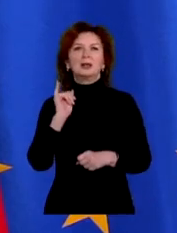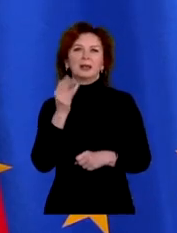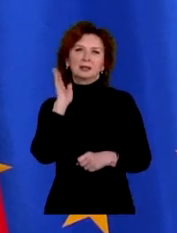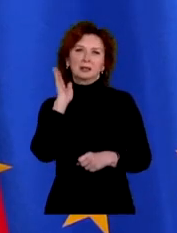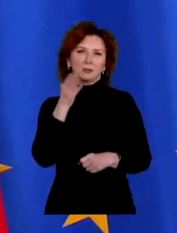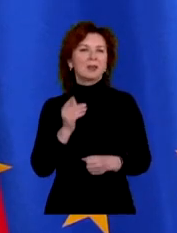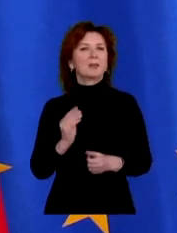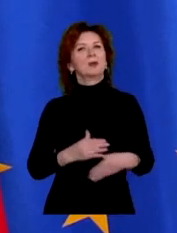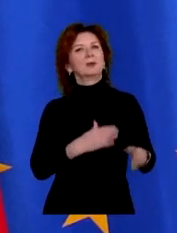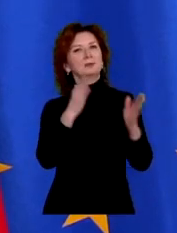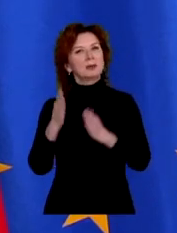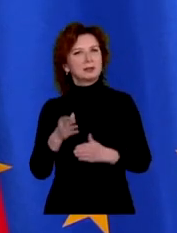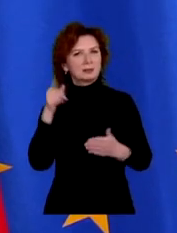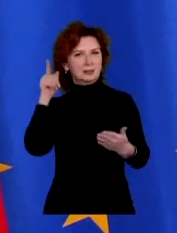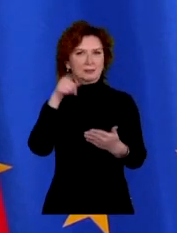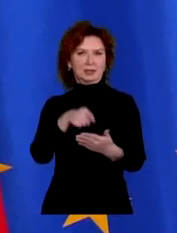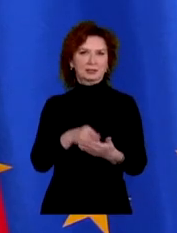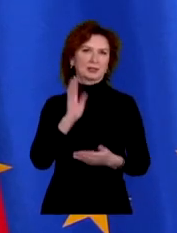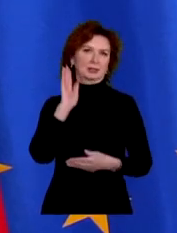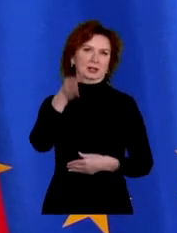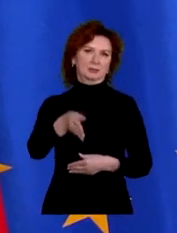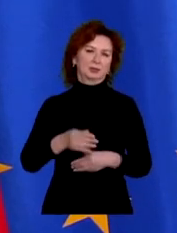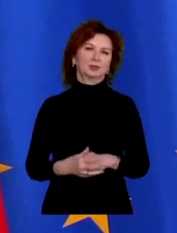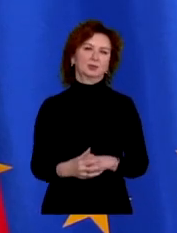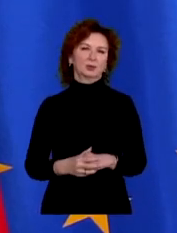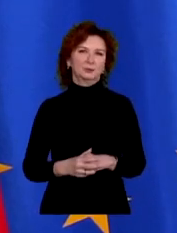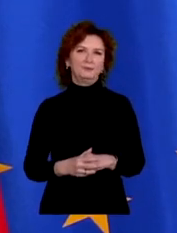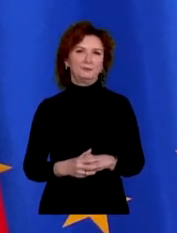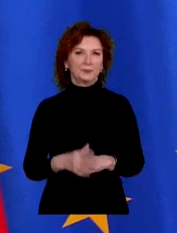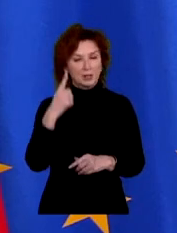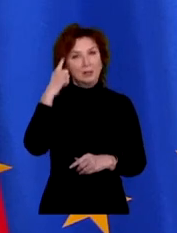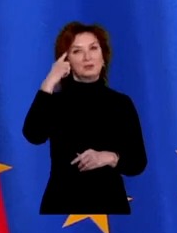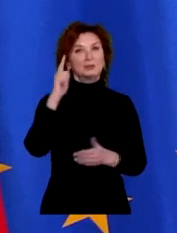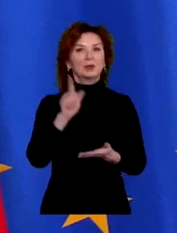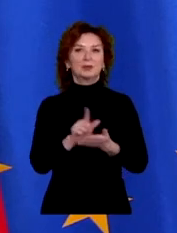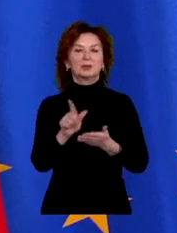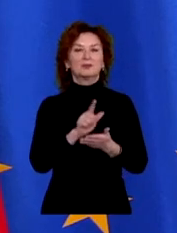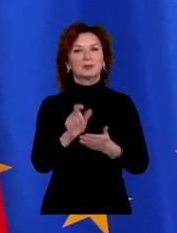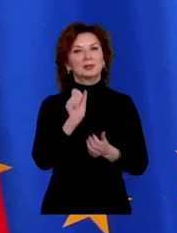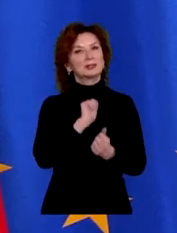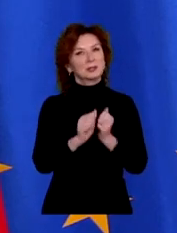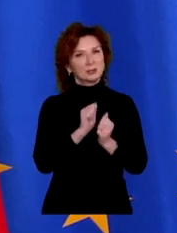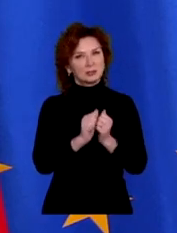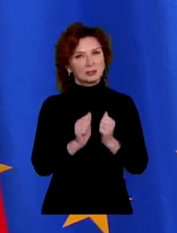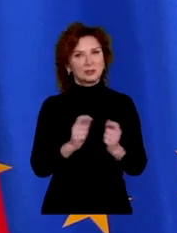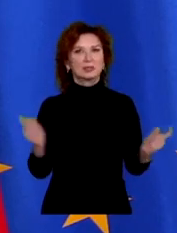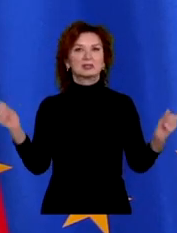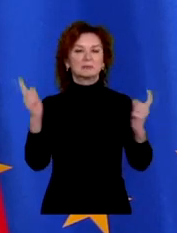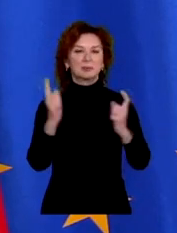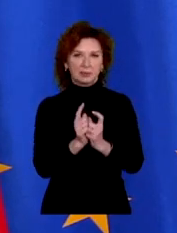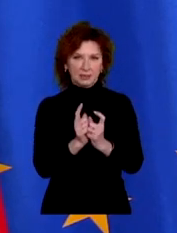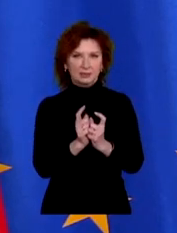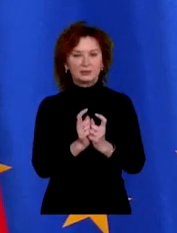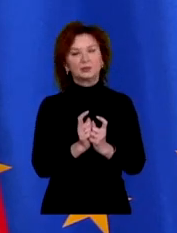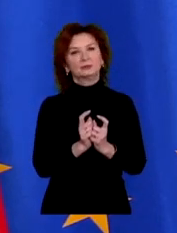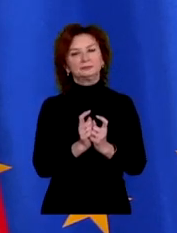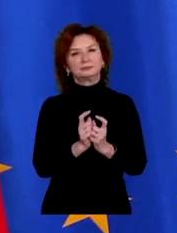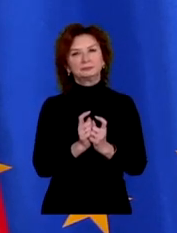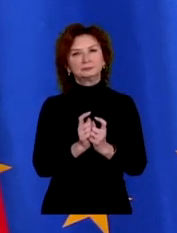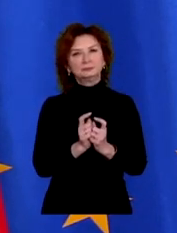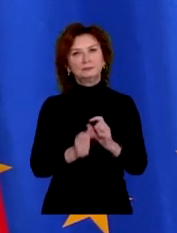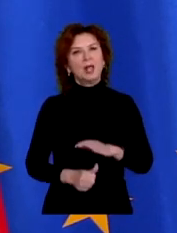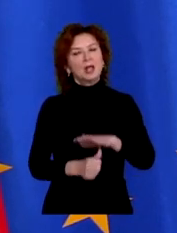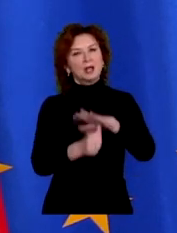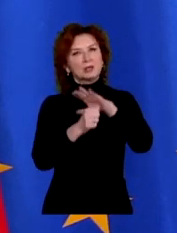na przyszłość. Ale przypomnę, że już 12 stycznia spotkali się szefowie parlamentów na wideokonferencji. Na